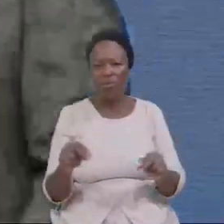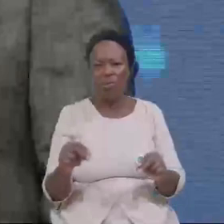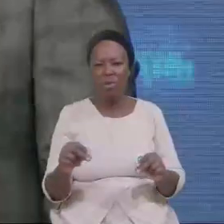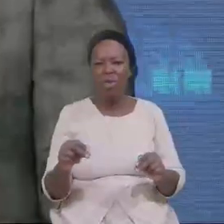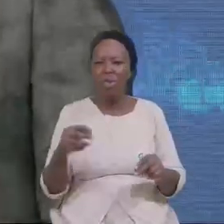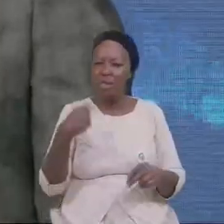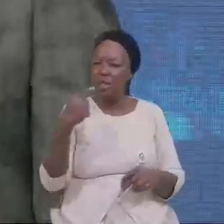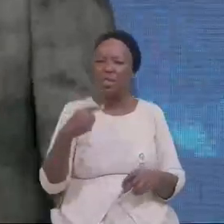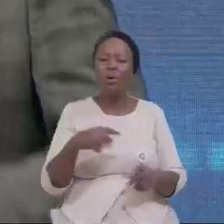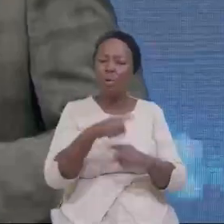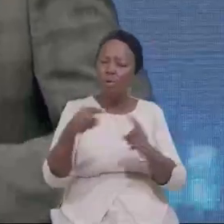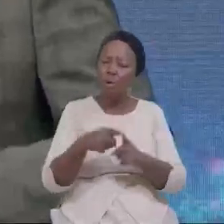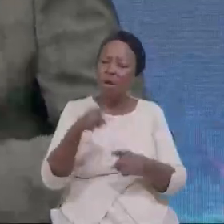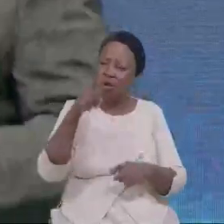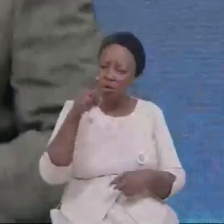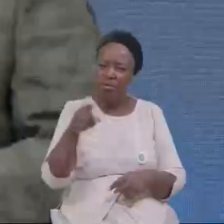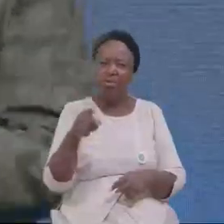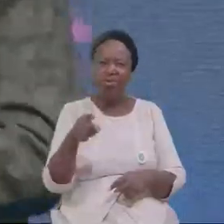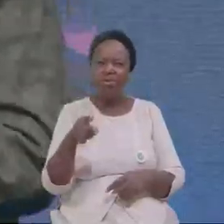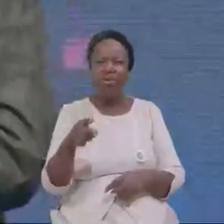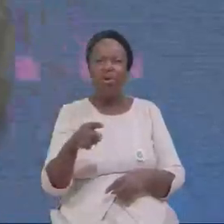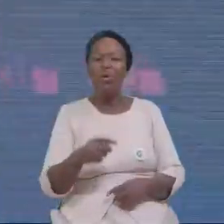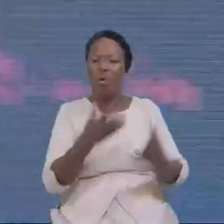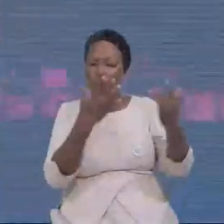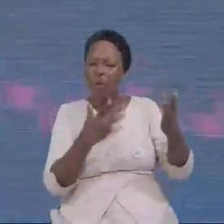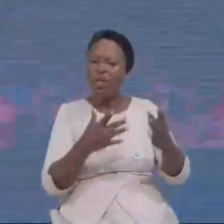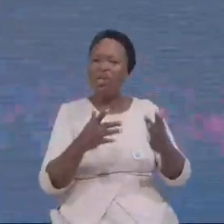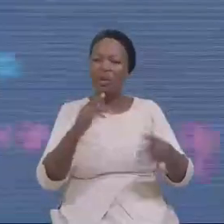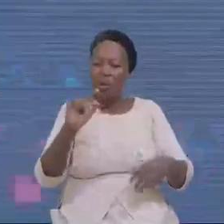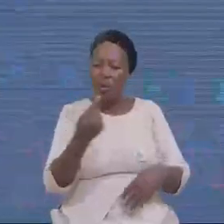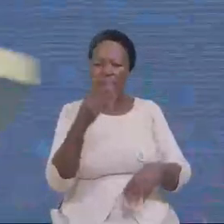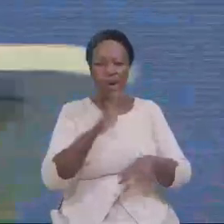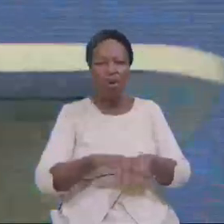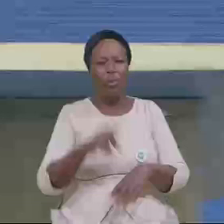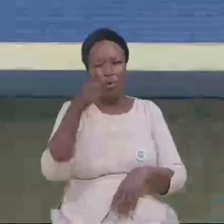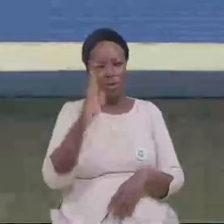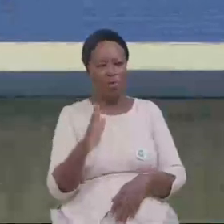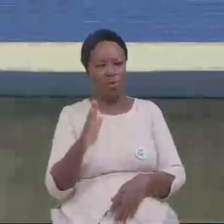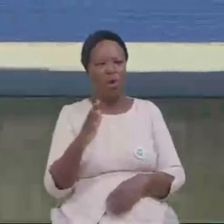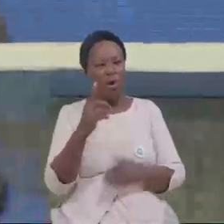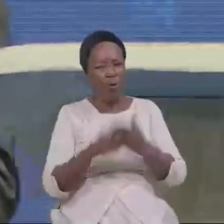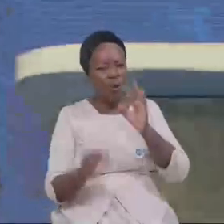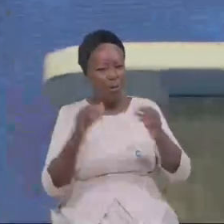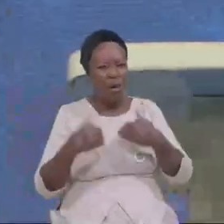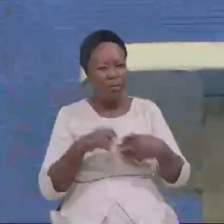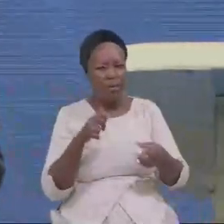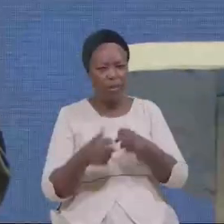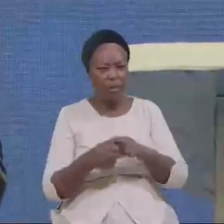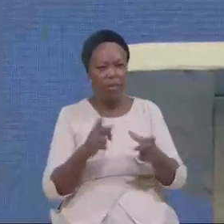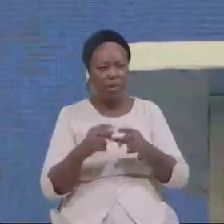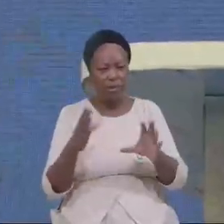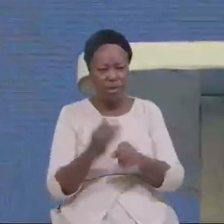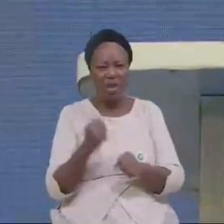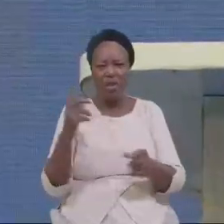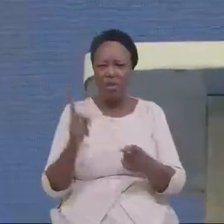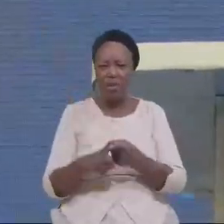Confie-toi seulement en Dieu. Et si tu as un problème et